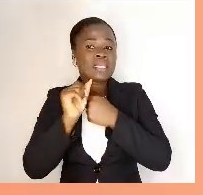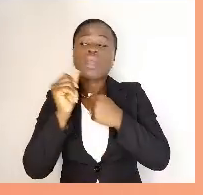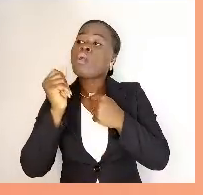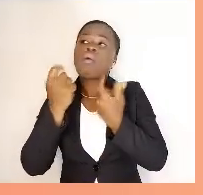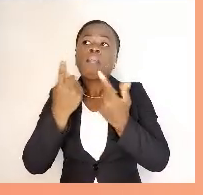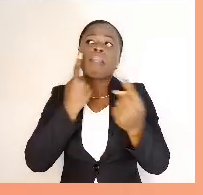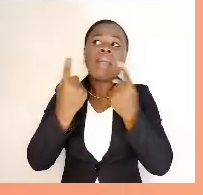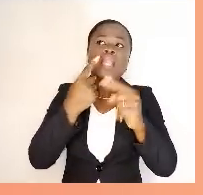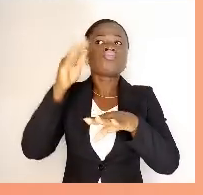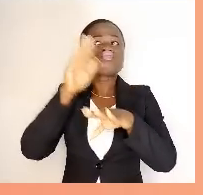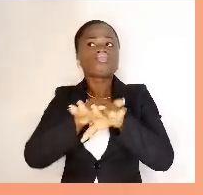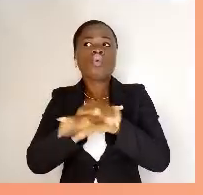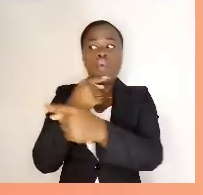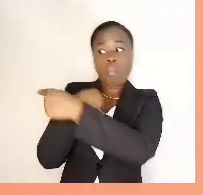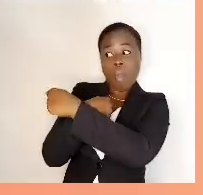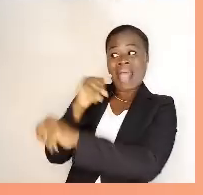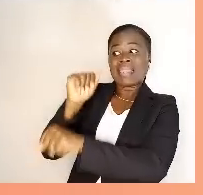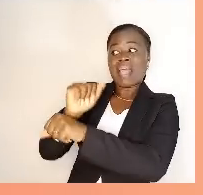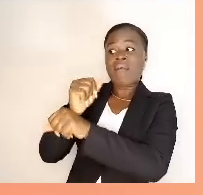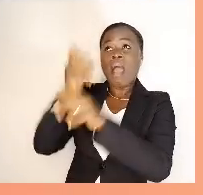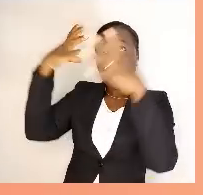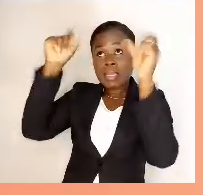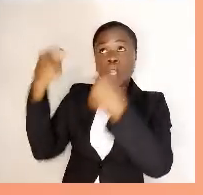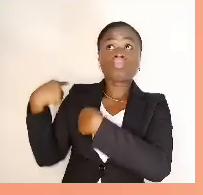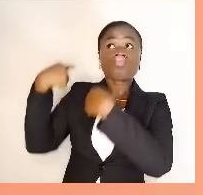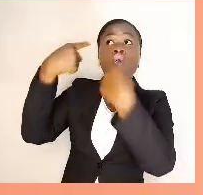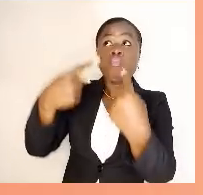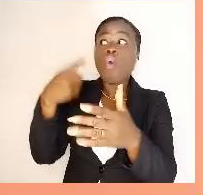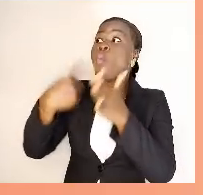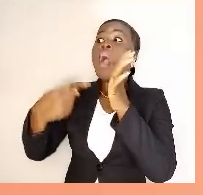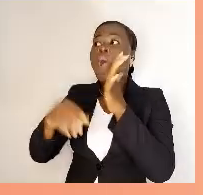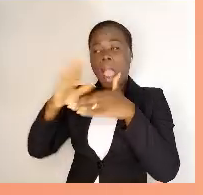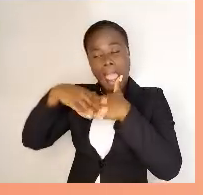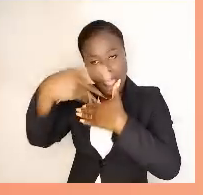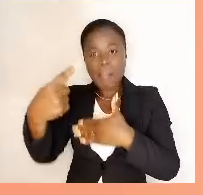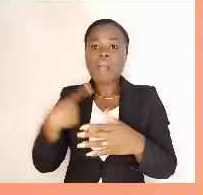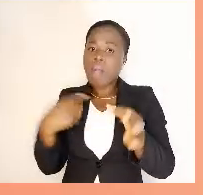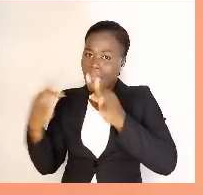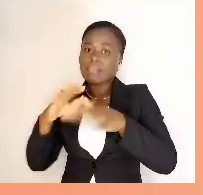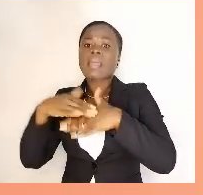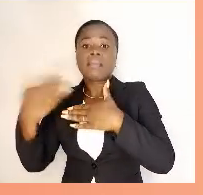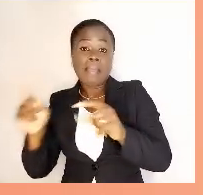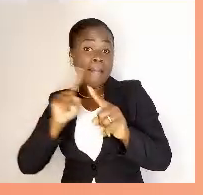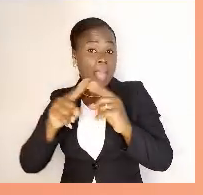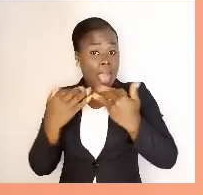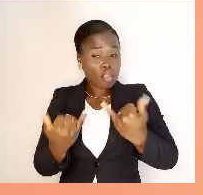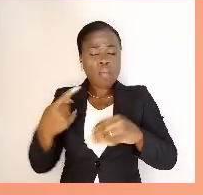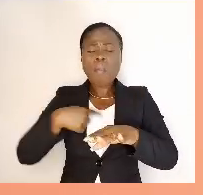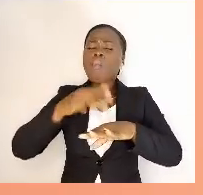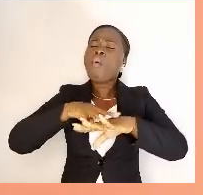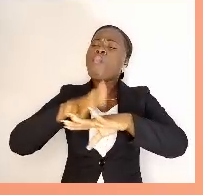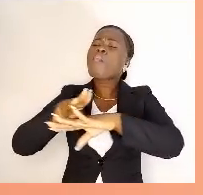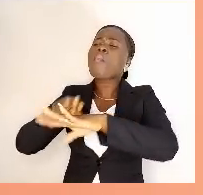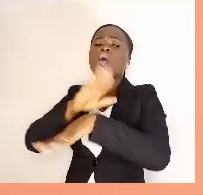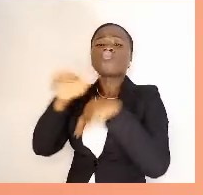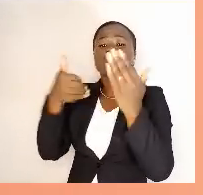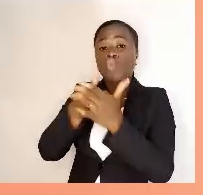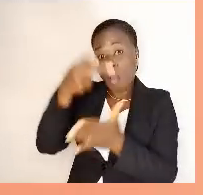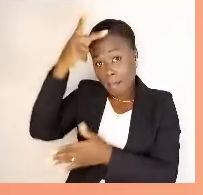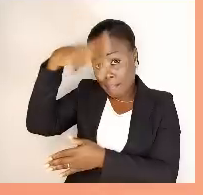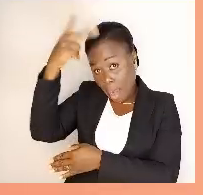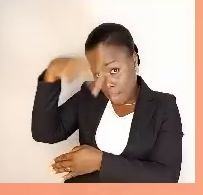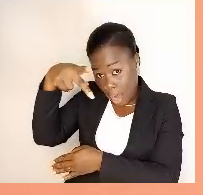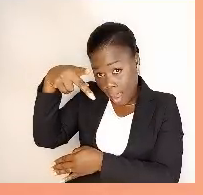a été sous ma présidence. Mais aujourd'hui, je voudrais interpeller toute la